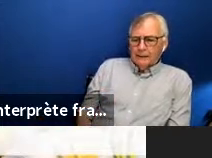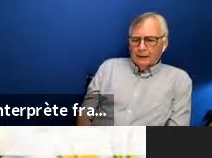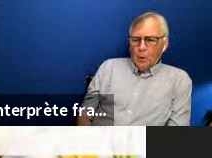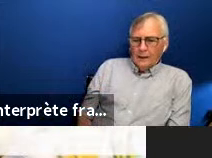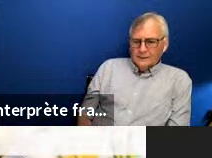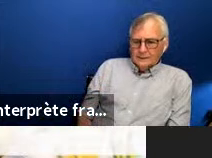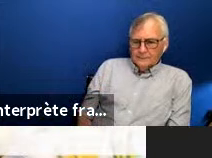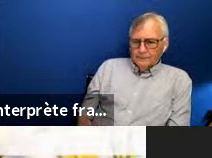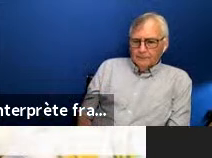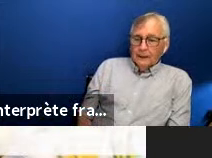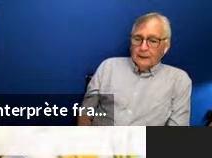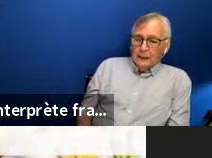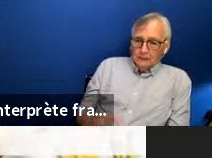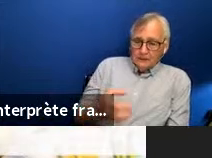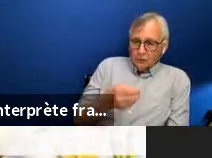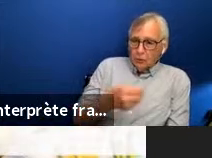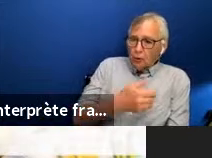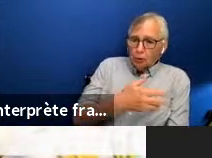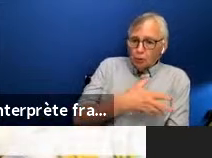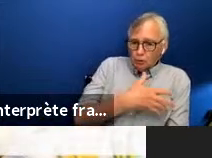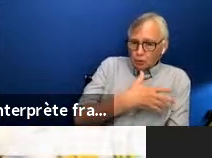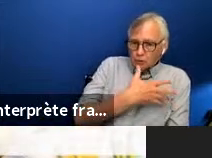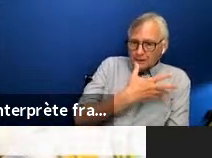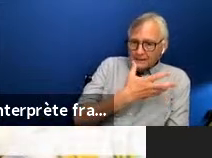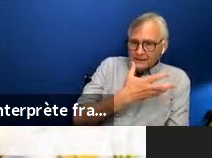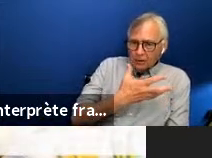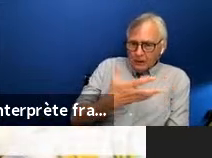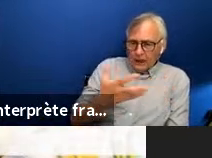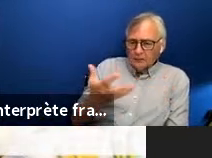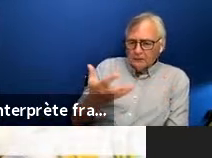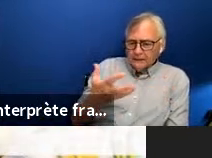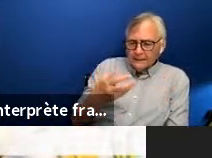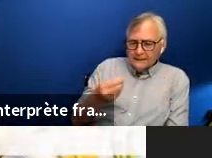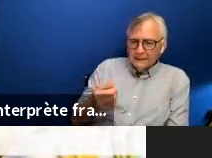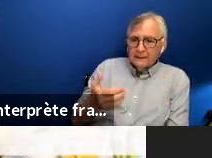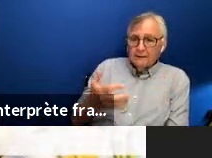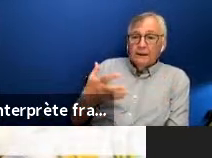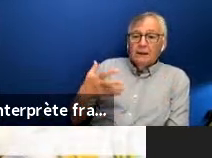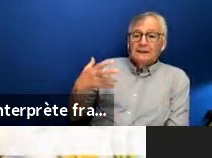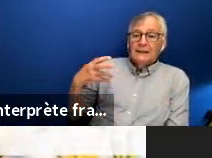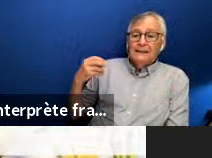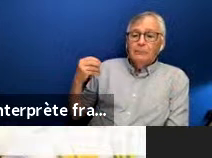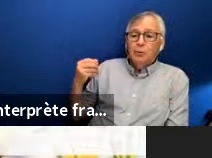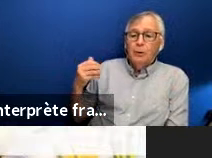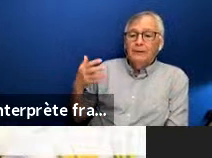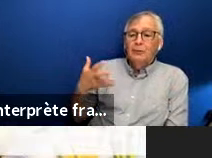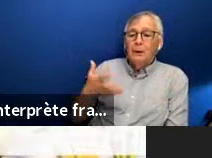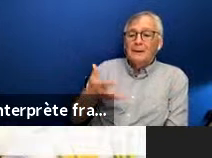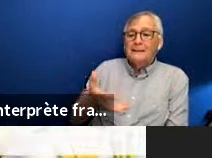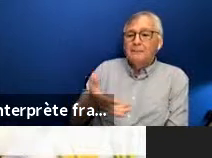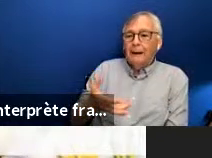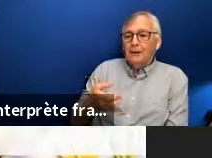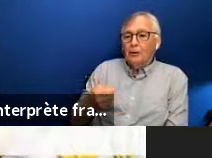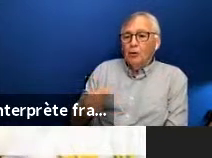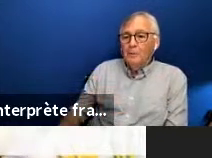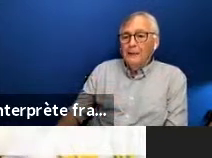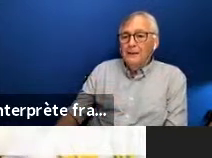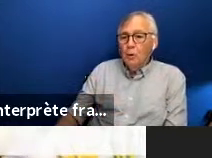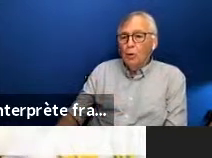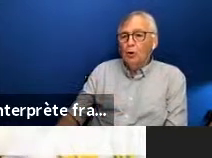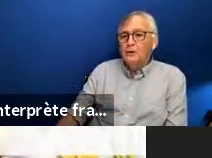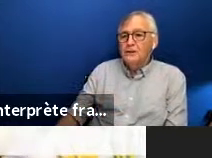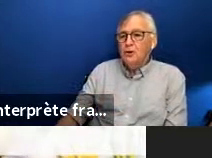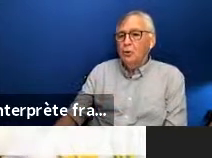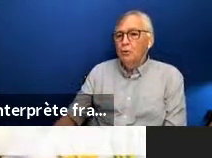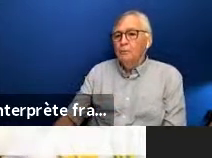signes québécoise. Les sourds ont toujours utilisé une langue des signes. Ça a été beaucoup influencé par le